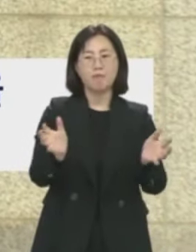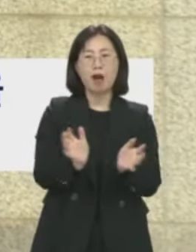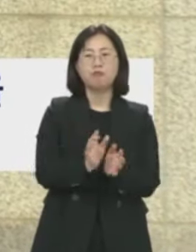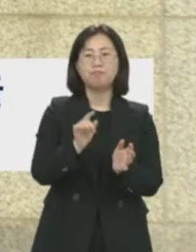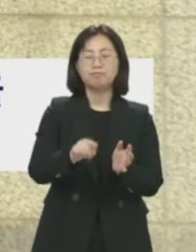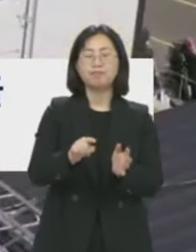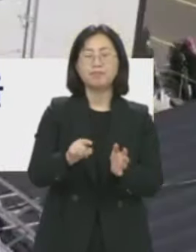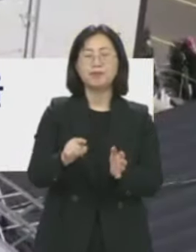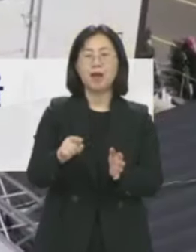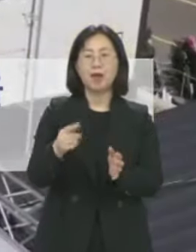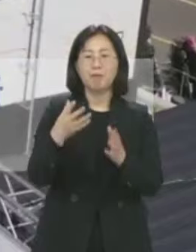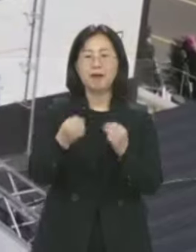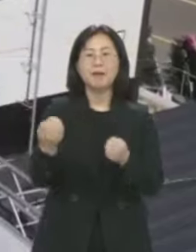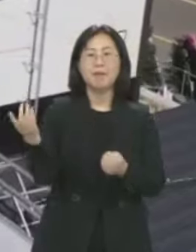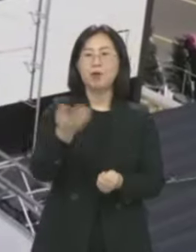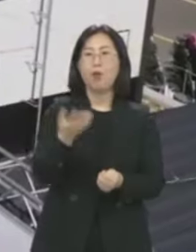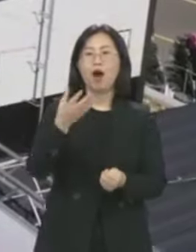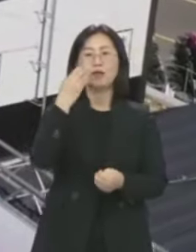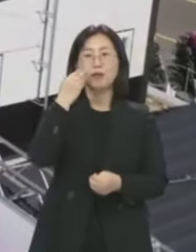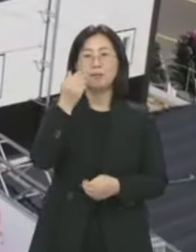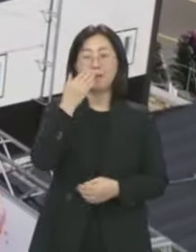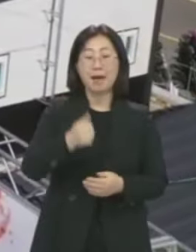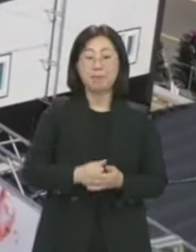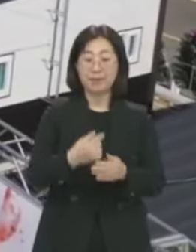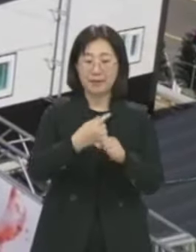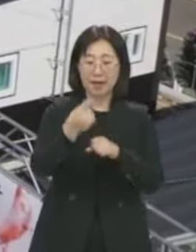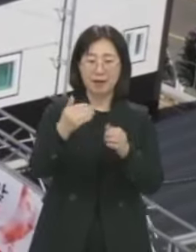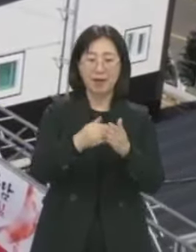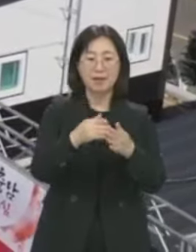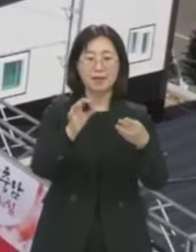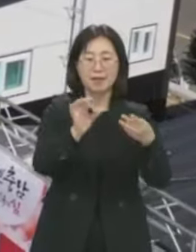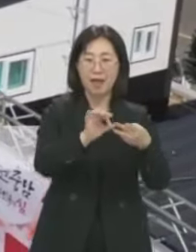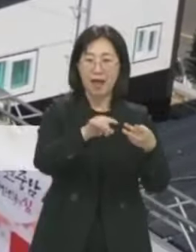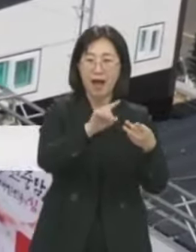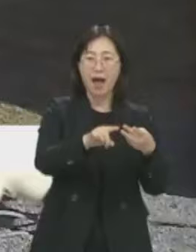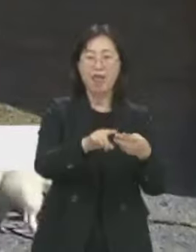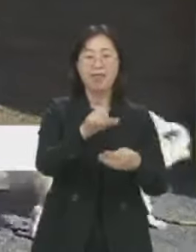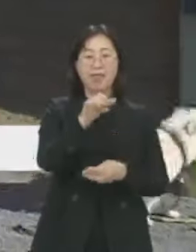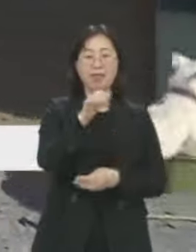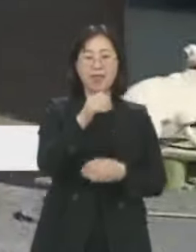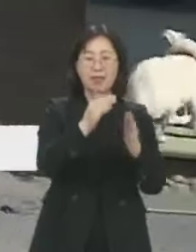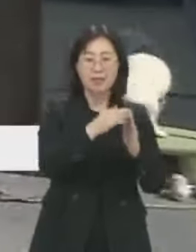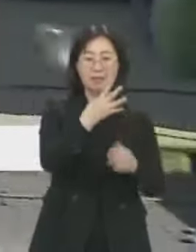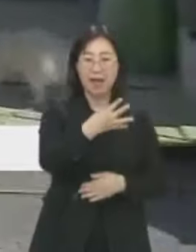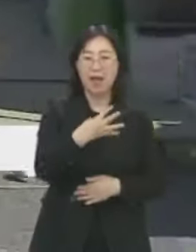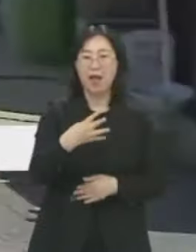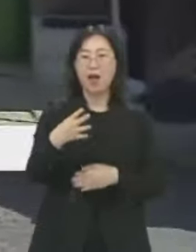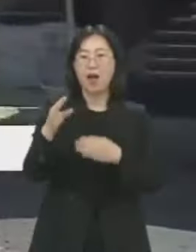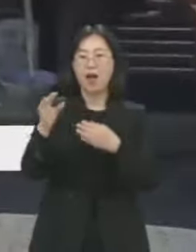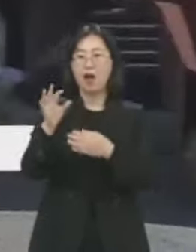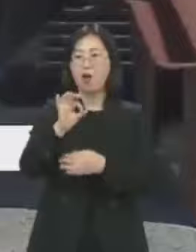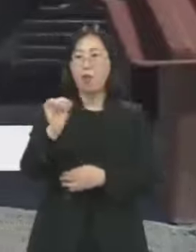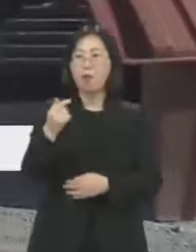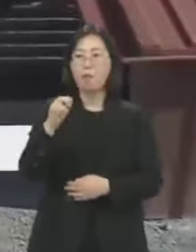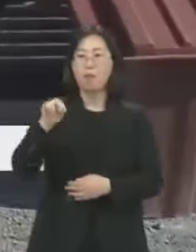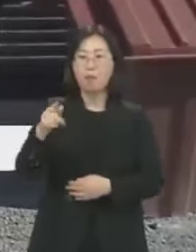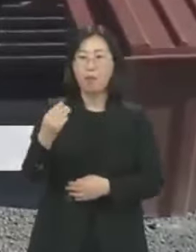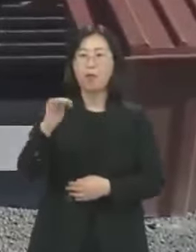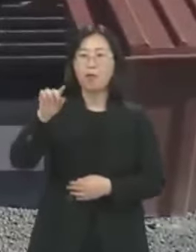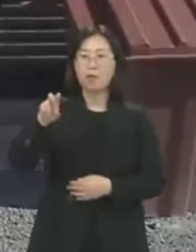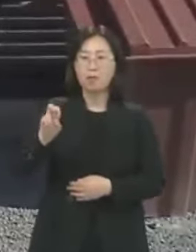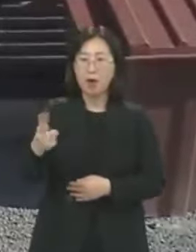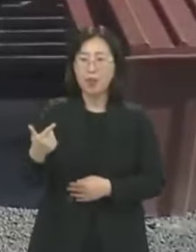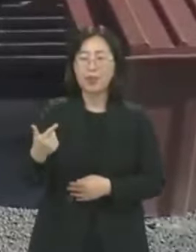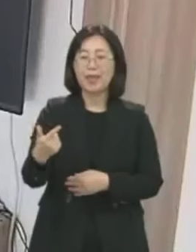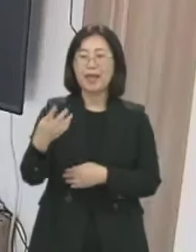것으로 기대하고 있습니다. 아울러 내년까지 서산시 팔곡면 호리에 4채, 태안군 원북면 황촌리에 5채 등